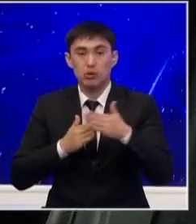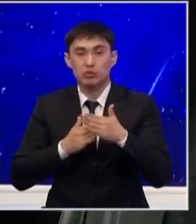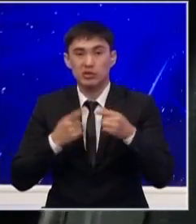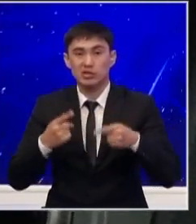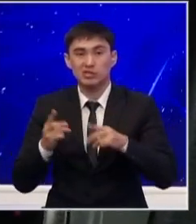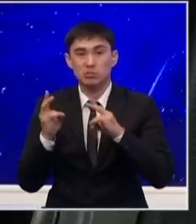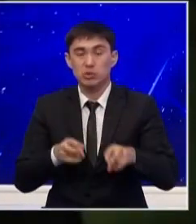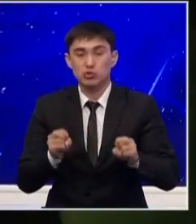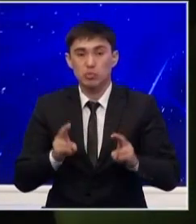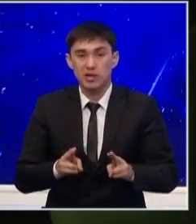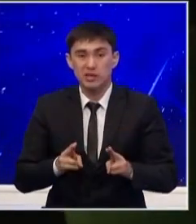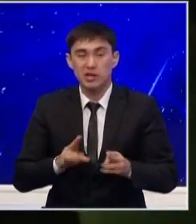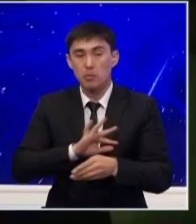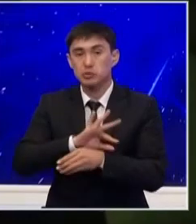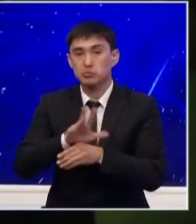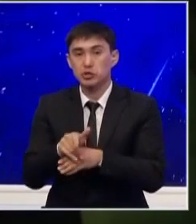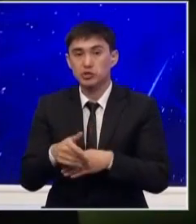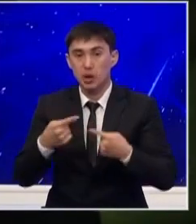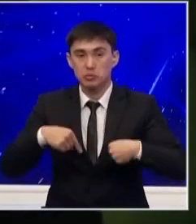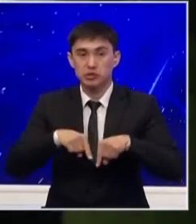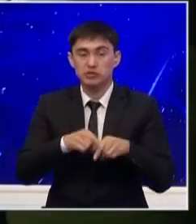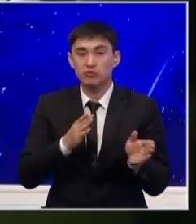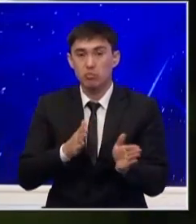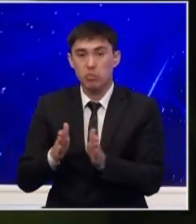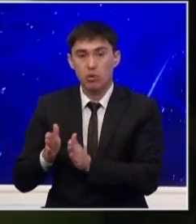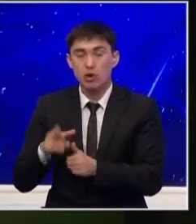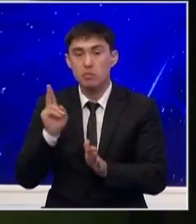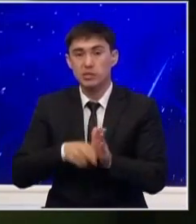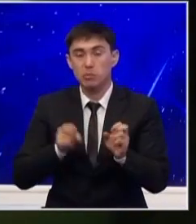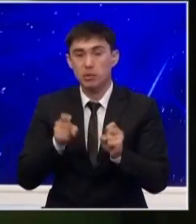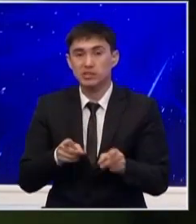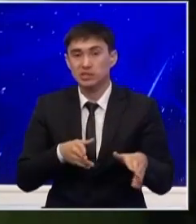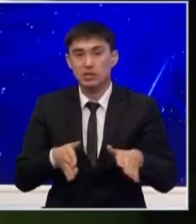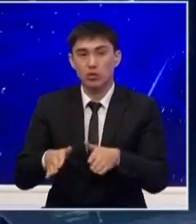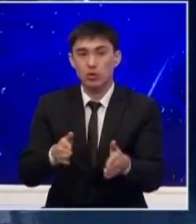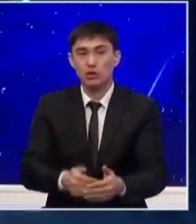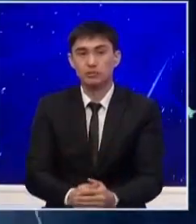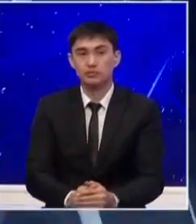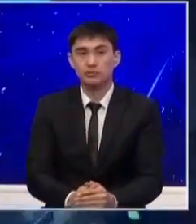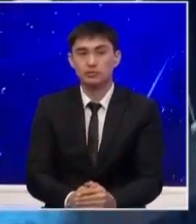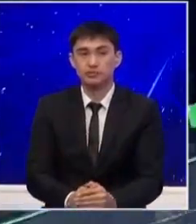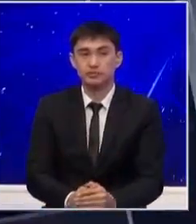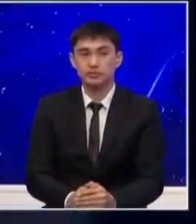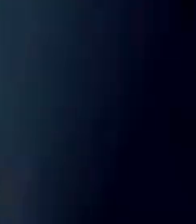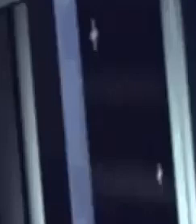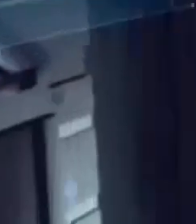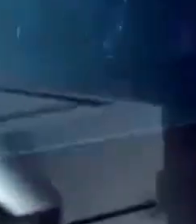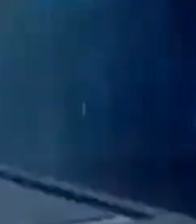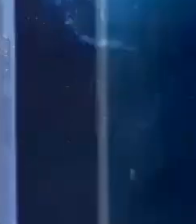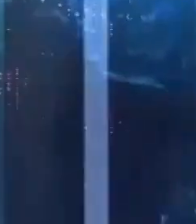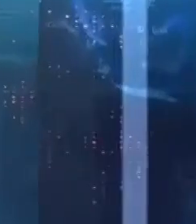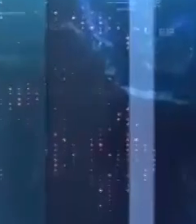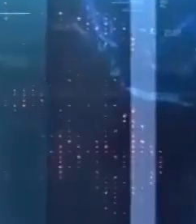различных видов преступлений и обеспечивают общественный покой и безопасность на дорогах. Жандос Назарбаев, Аблай Куттокбай,